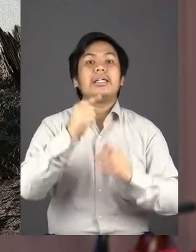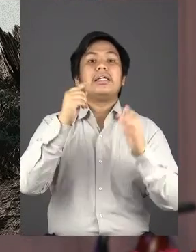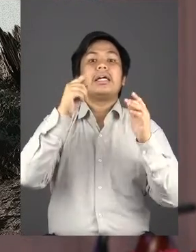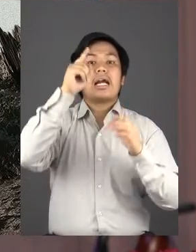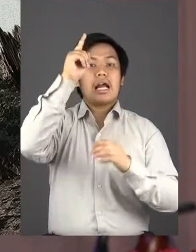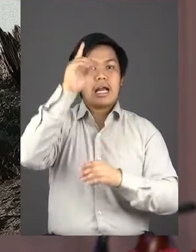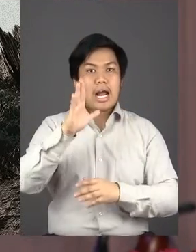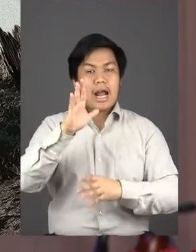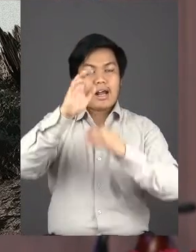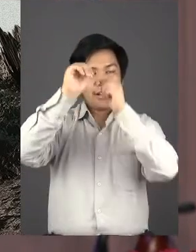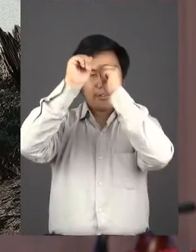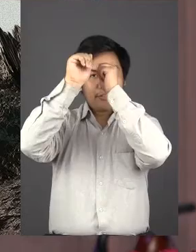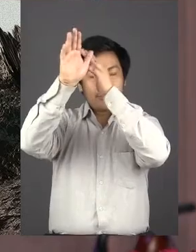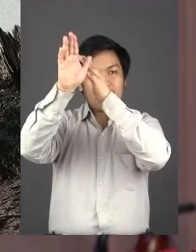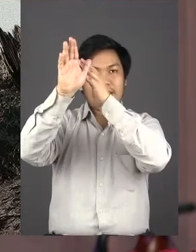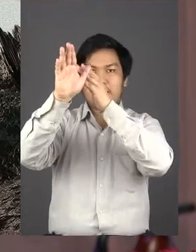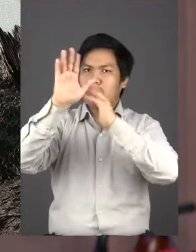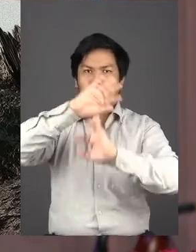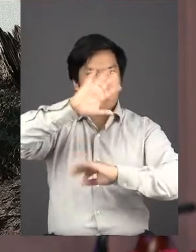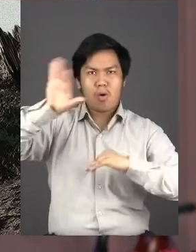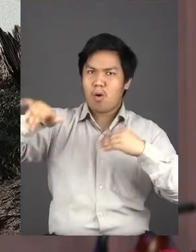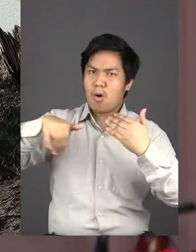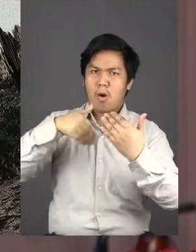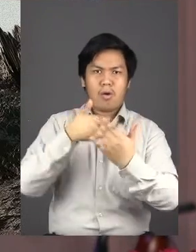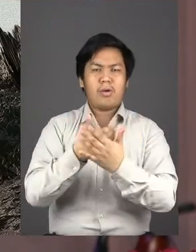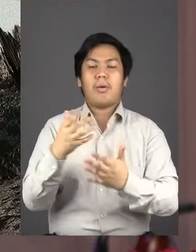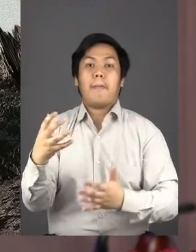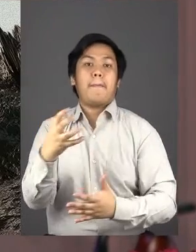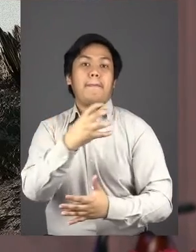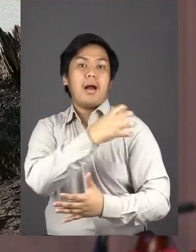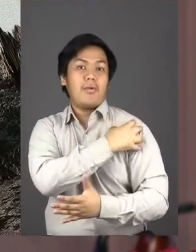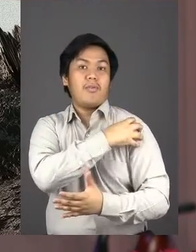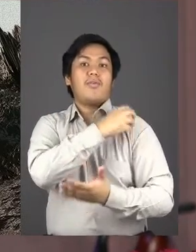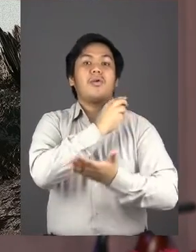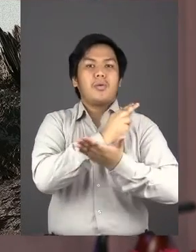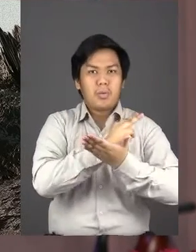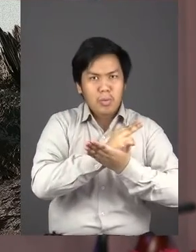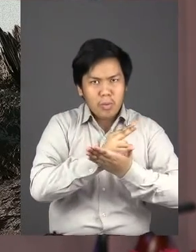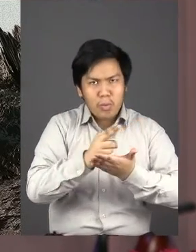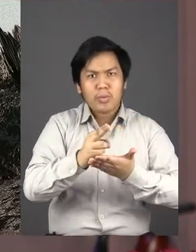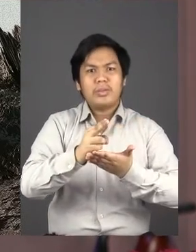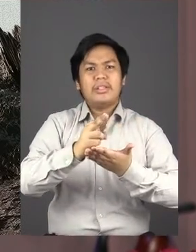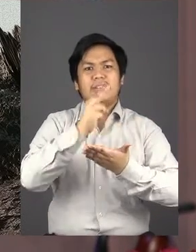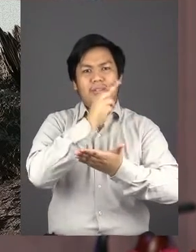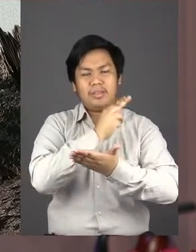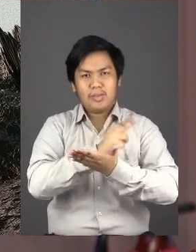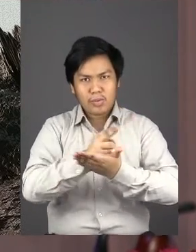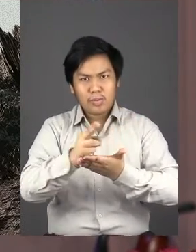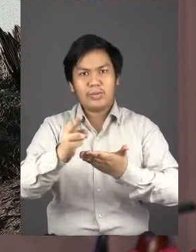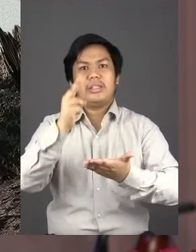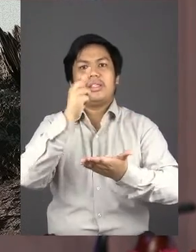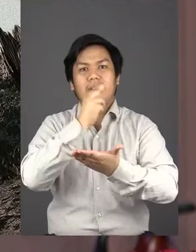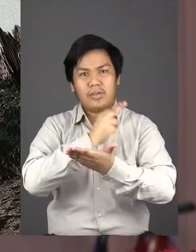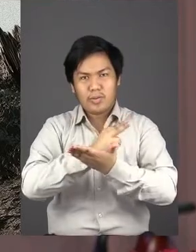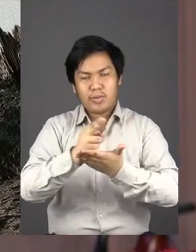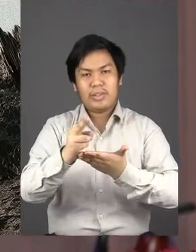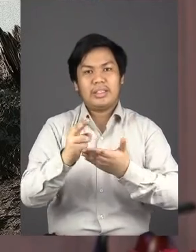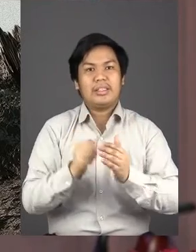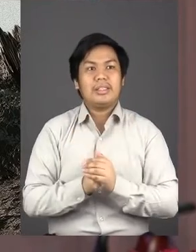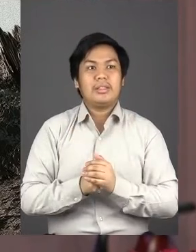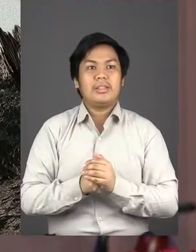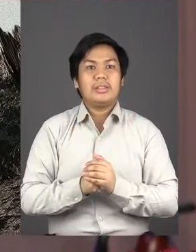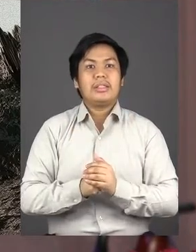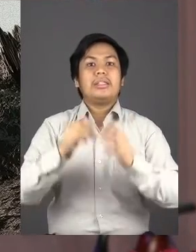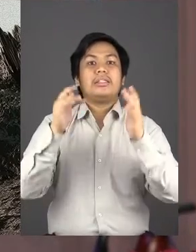Diyos, Ama na makapangyarihan sa lahat, ay siya ring banal, banal, banal.